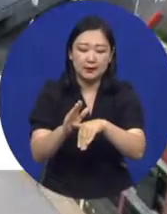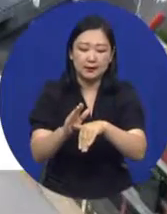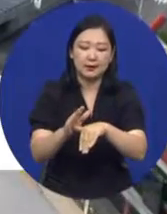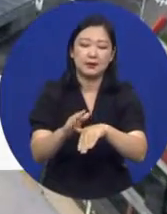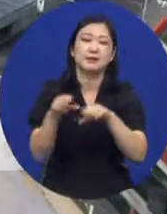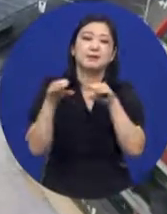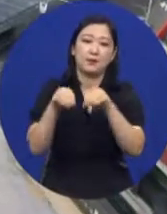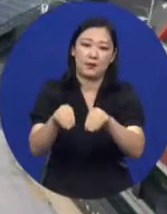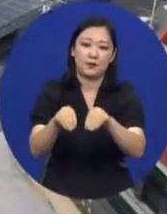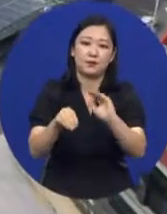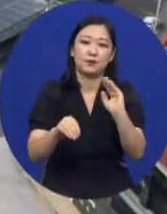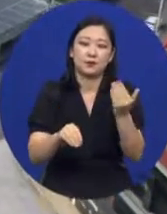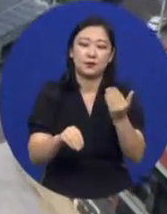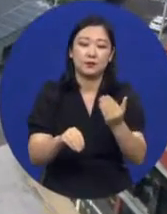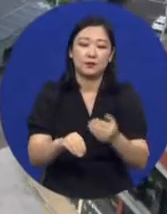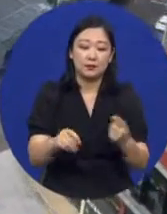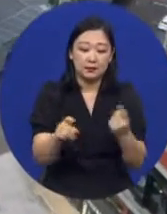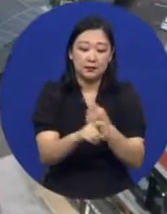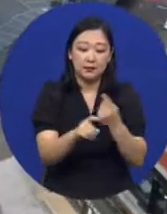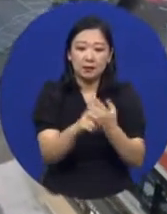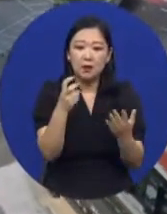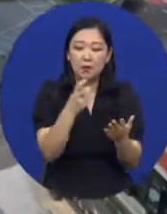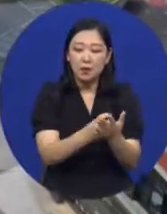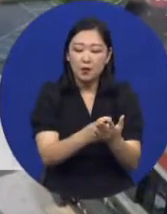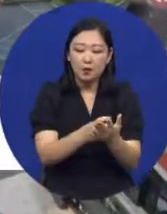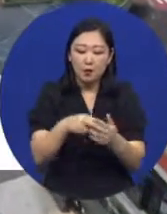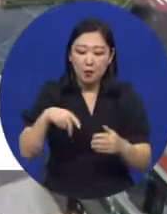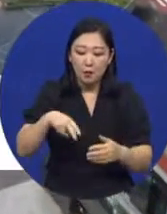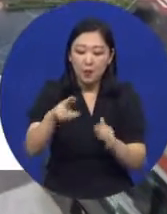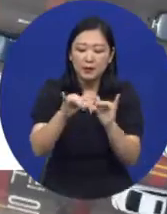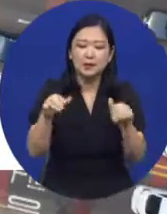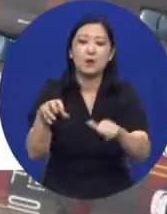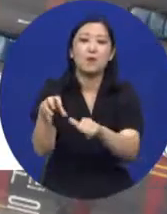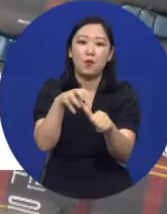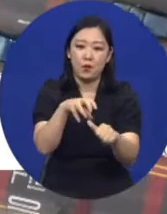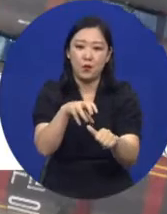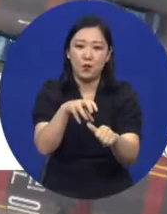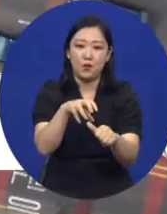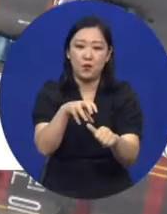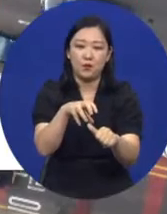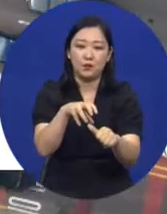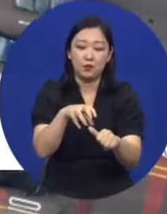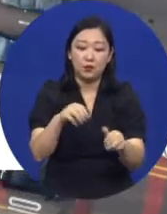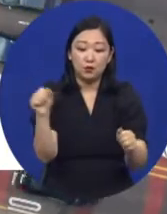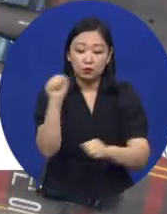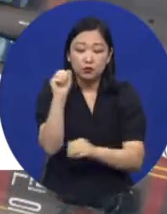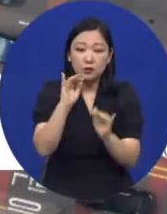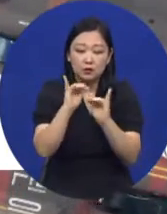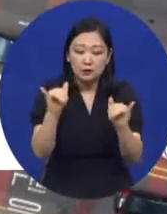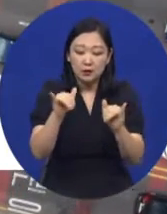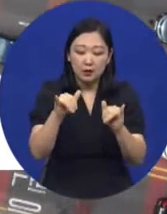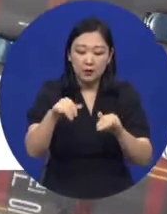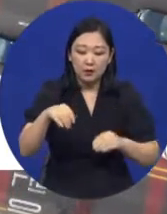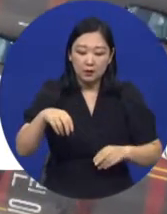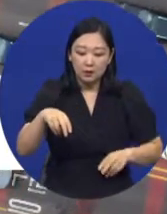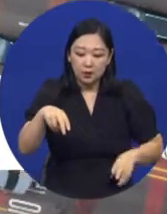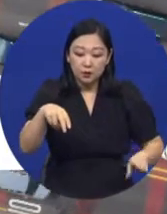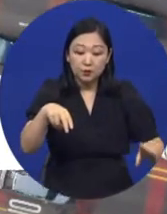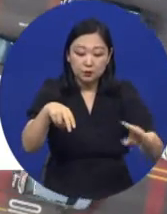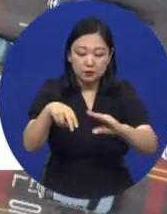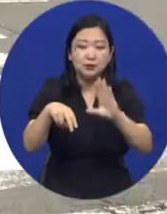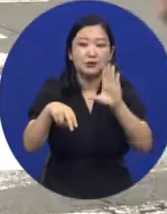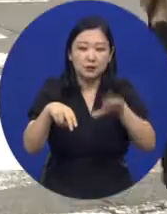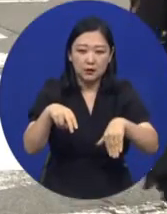되고요. 개정된 법의 핵심은 보행자 보호입니다. 운전자들은 교차로에서 횡단보도를 끼고 우회전할